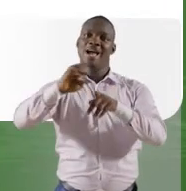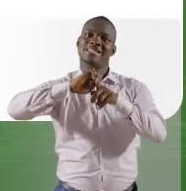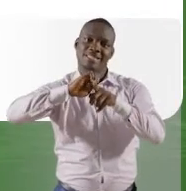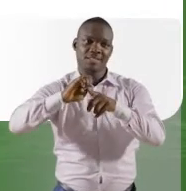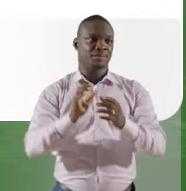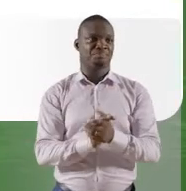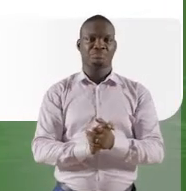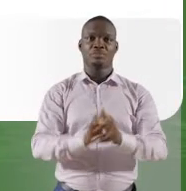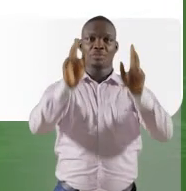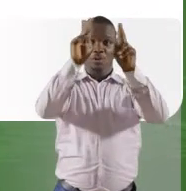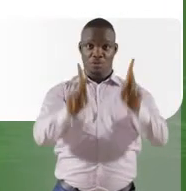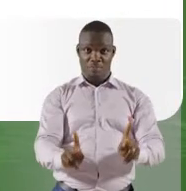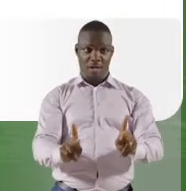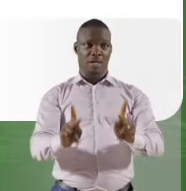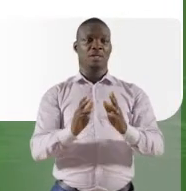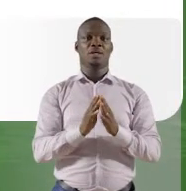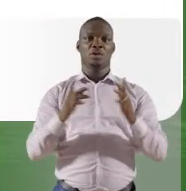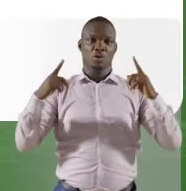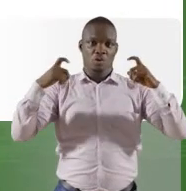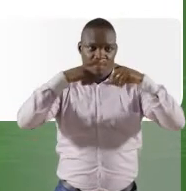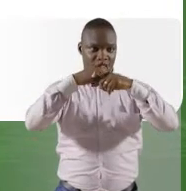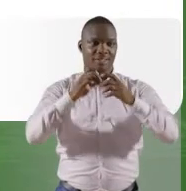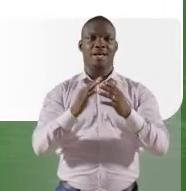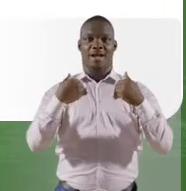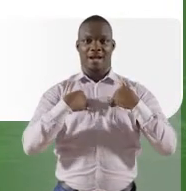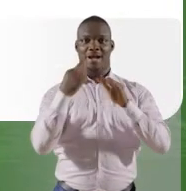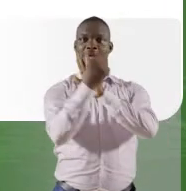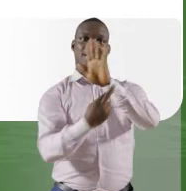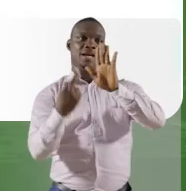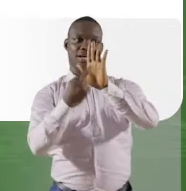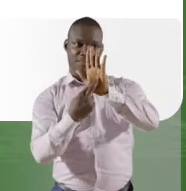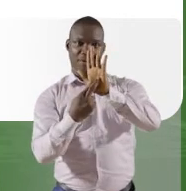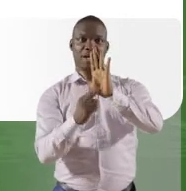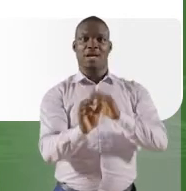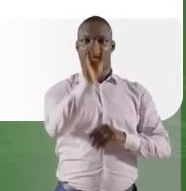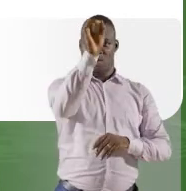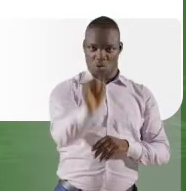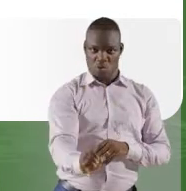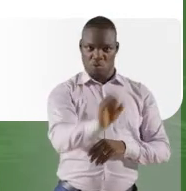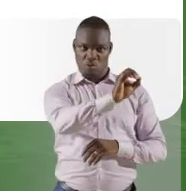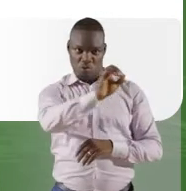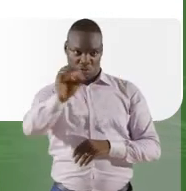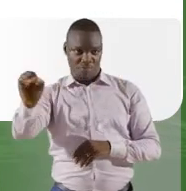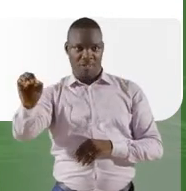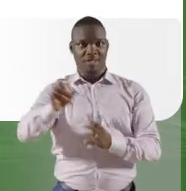Le plan complexe est muni d'un repère orthonormé direct,